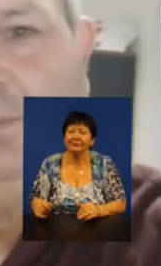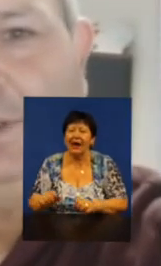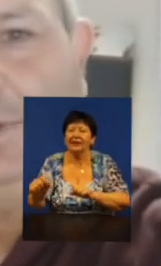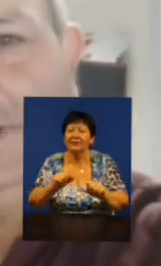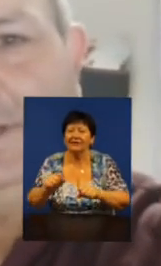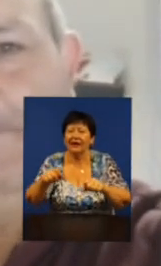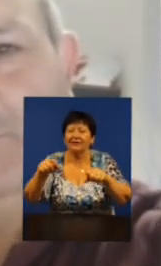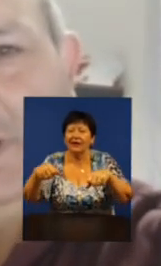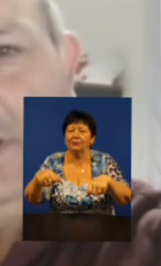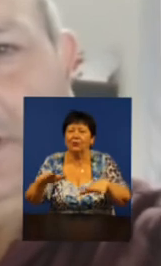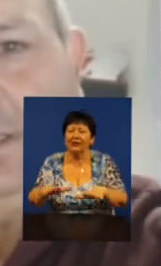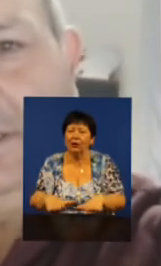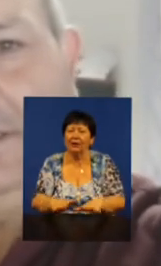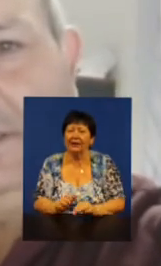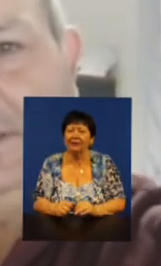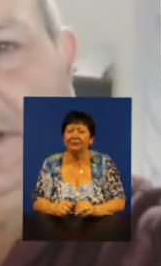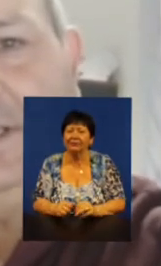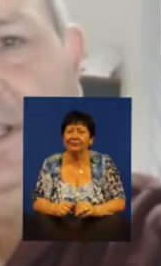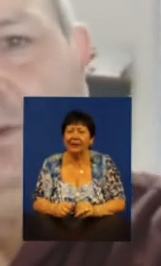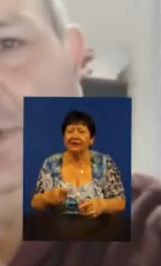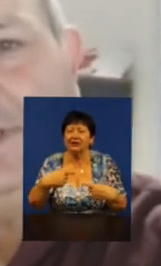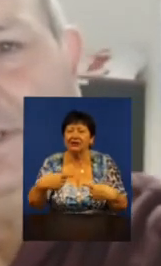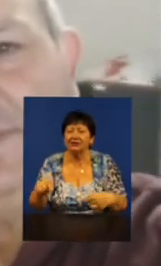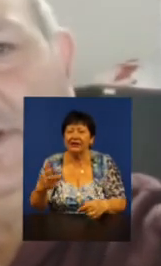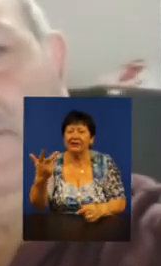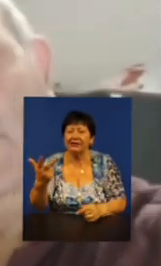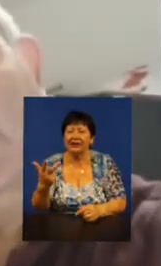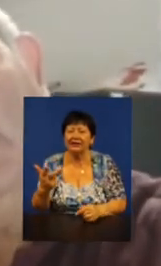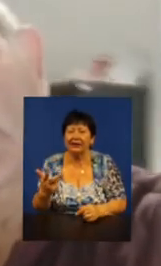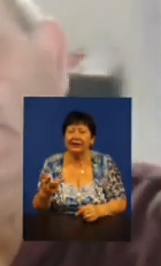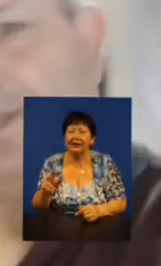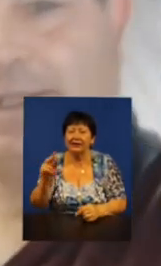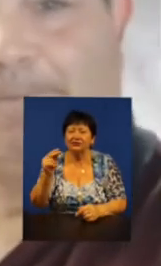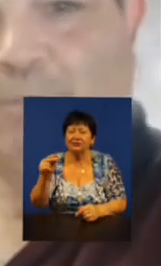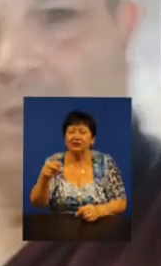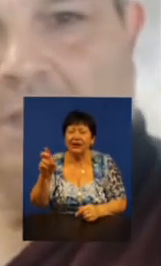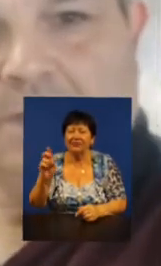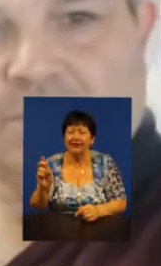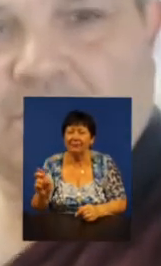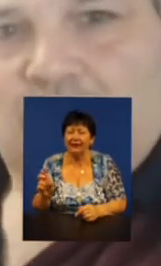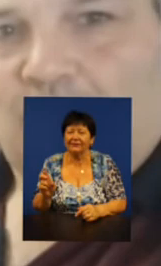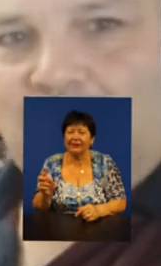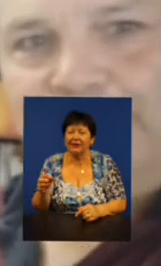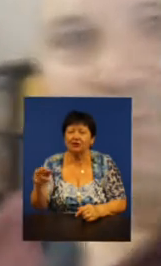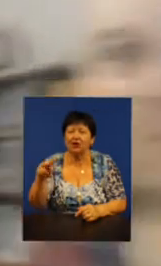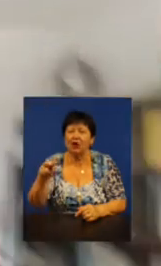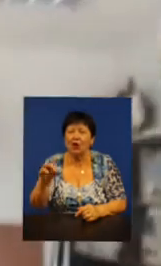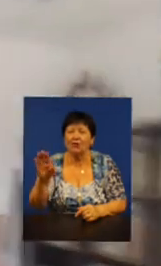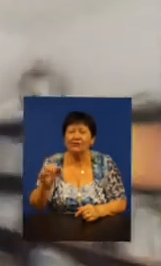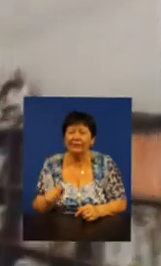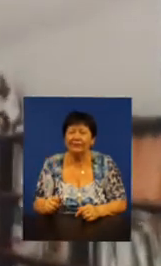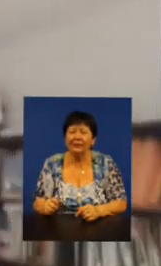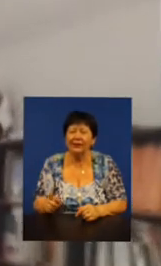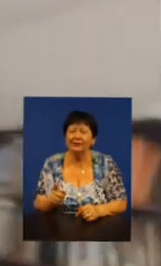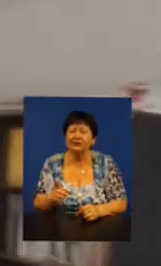administrația publică locală din cele trei unități administrative, Cimișlia, Basarabească și Leova. Și aici